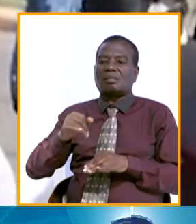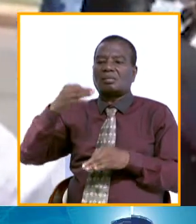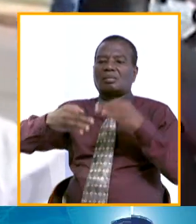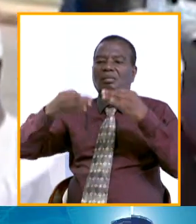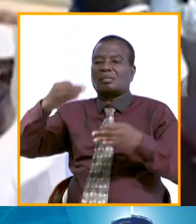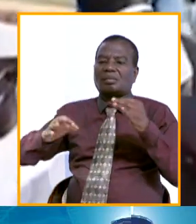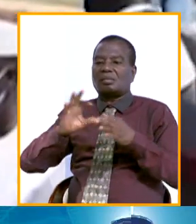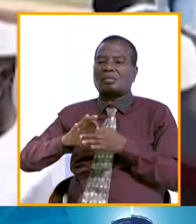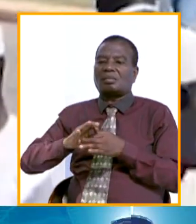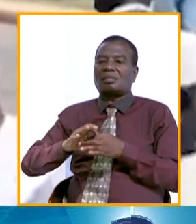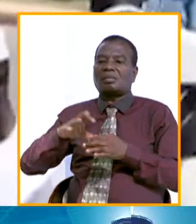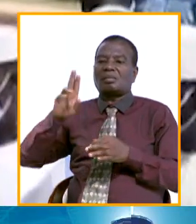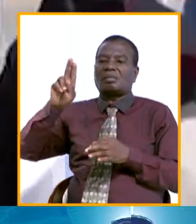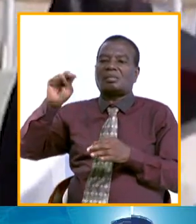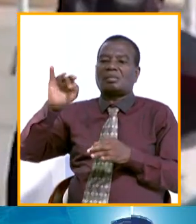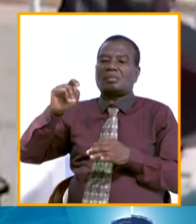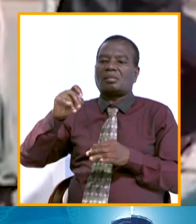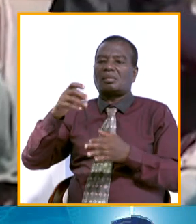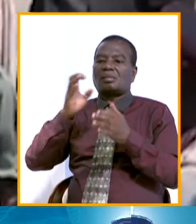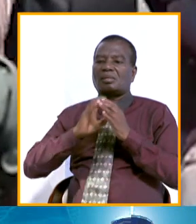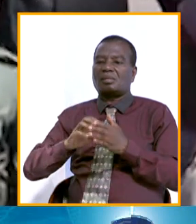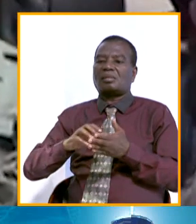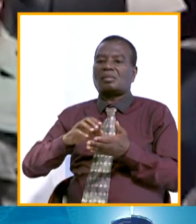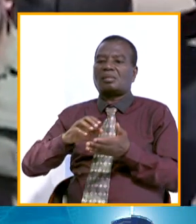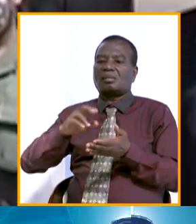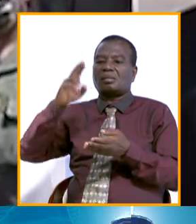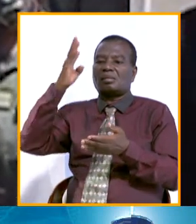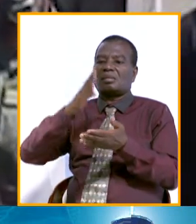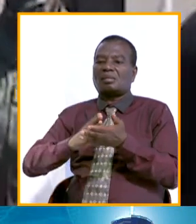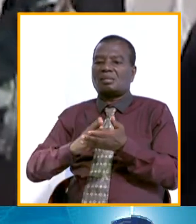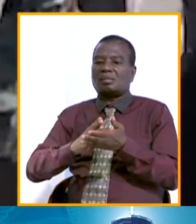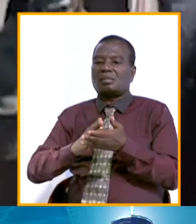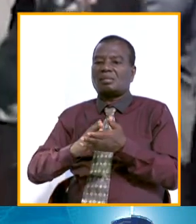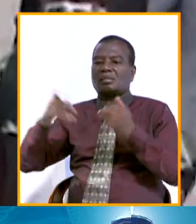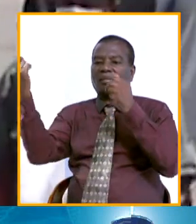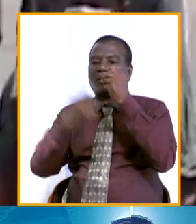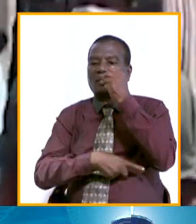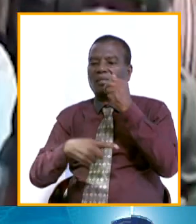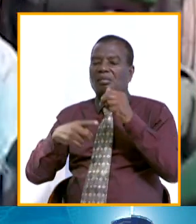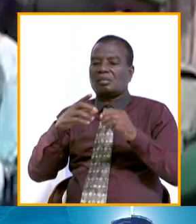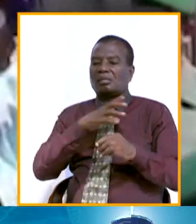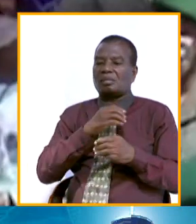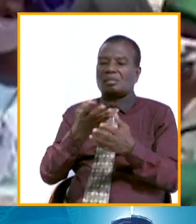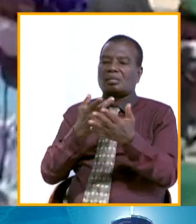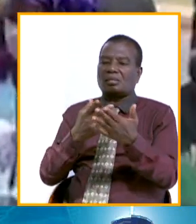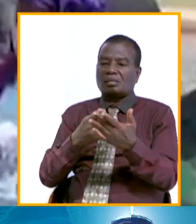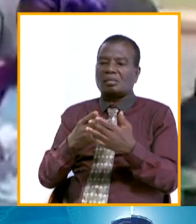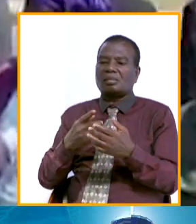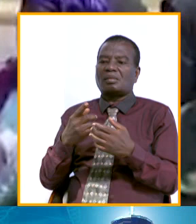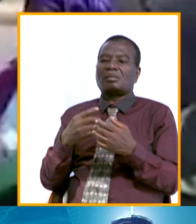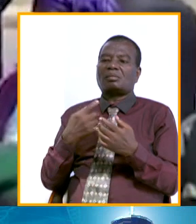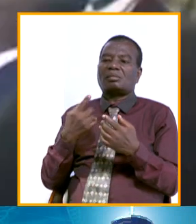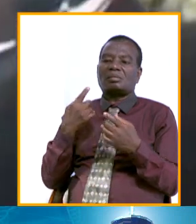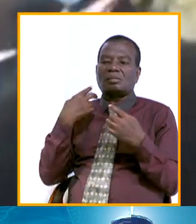a demandé la suspension des sanctions prises depuis le 9 janvier dernier en attendant de se prononcer sur le fond de leur légalité au fait de